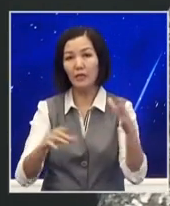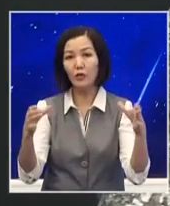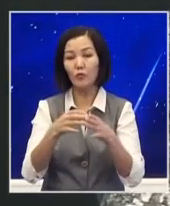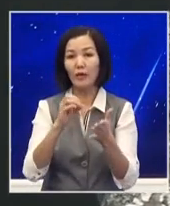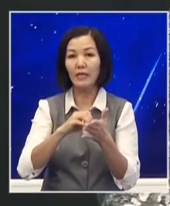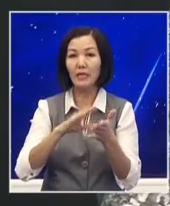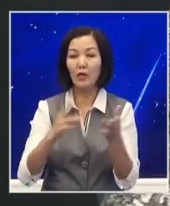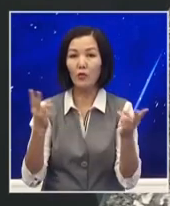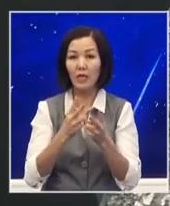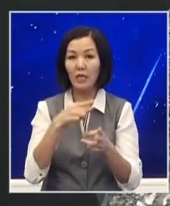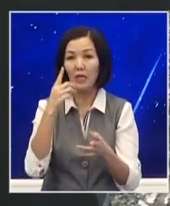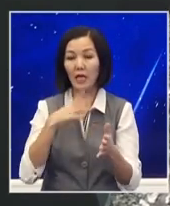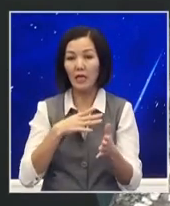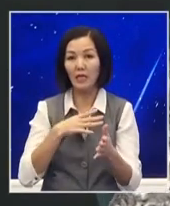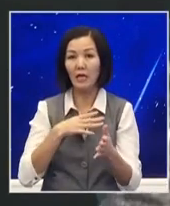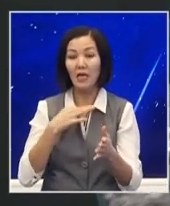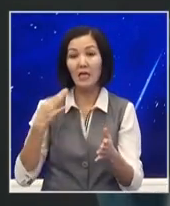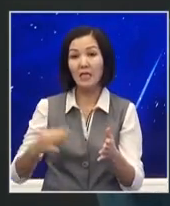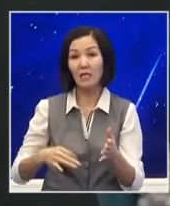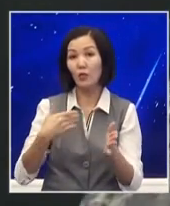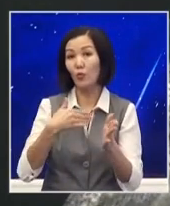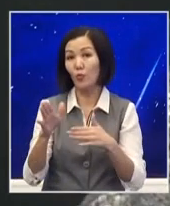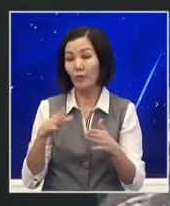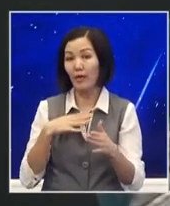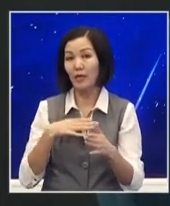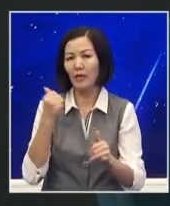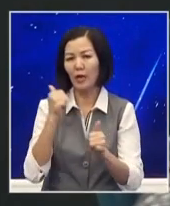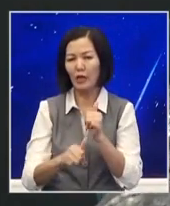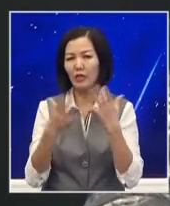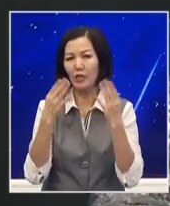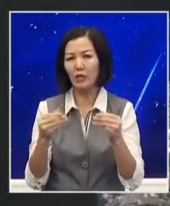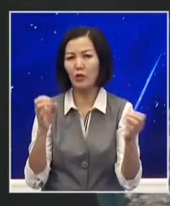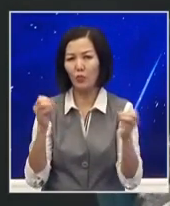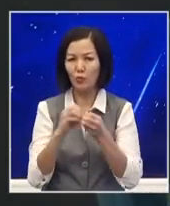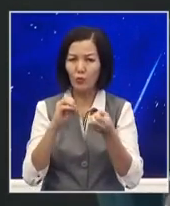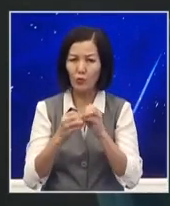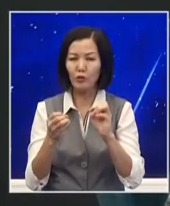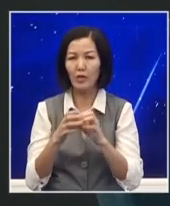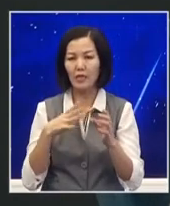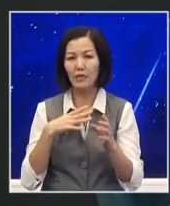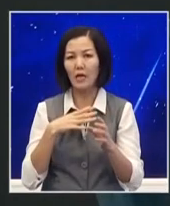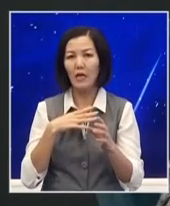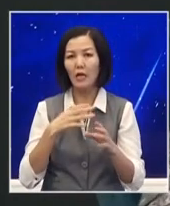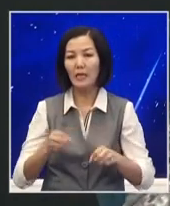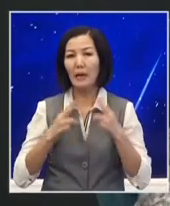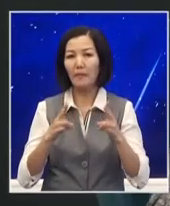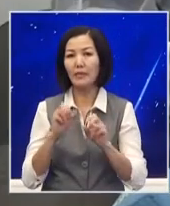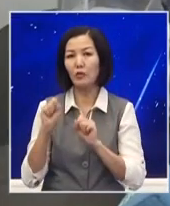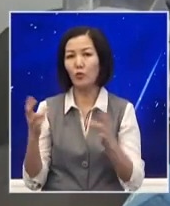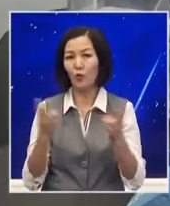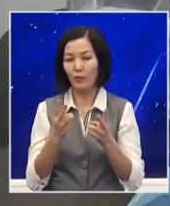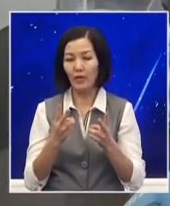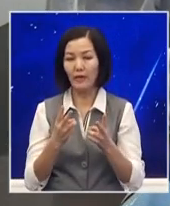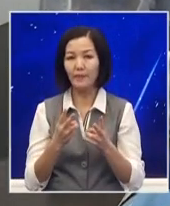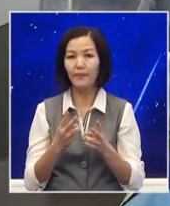тіркелу керектігін айтты. Ал ұлым бұл ұсыныстан бас тартқан. Осы үшін күнде ұрыс керіс. Ал мен балаларды мына сұмдықтан сақтап қалғым келеді.